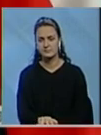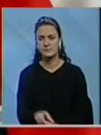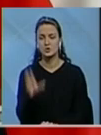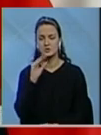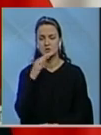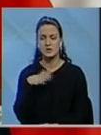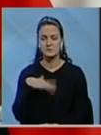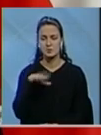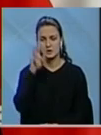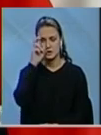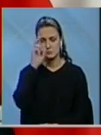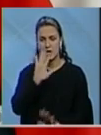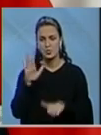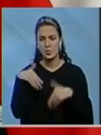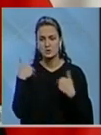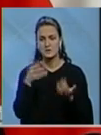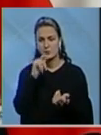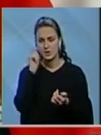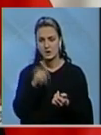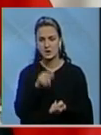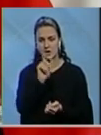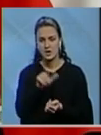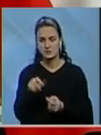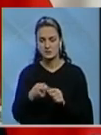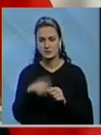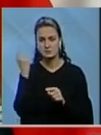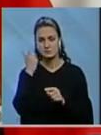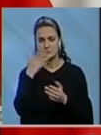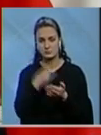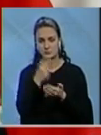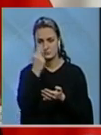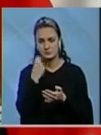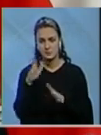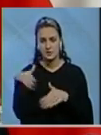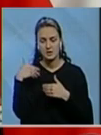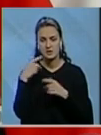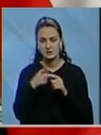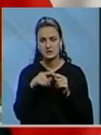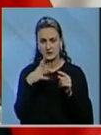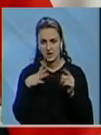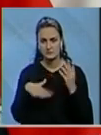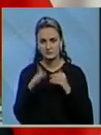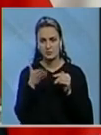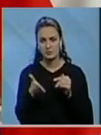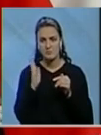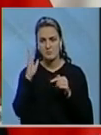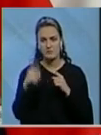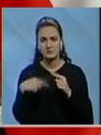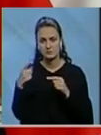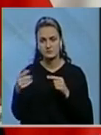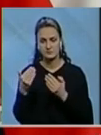როდესაც საქართველოს ხელისუფლება არ ულოცავს უკრაინელ ხალხს ამ მოვლენას, რომელსაც პირდაპირი გავლენა აქვს საქართველოს